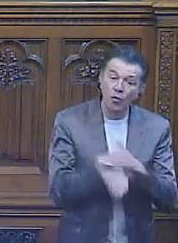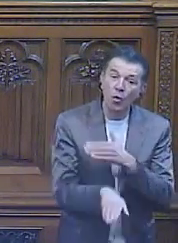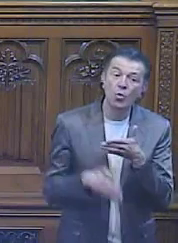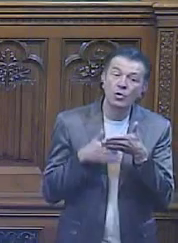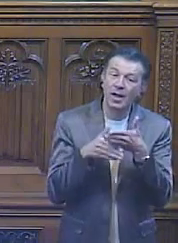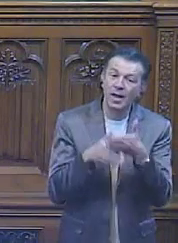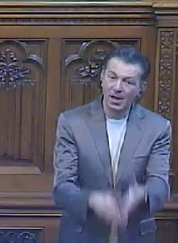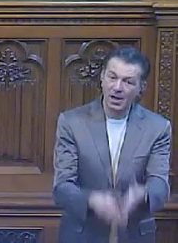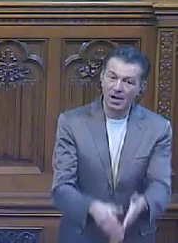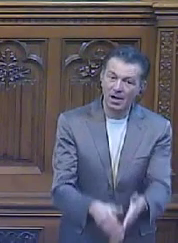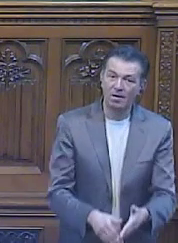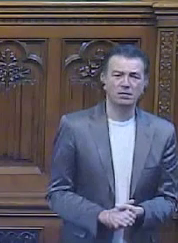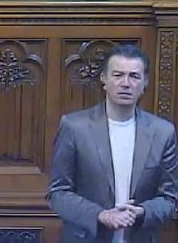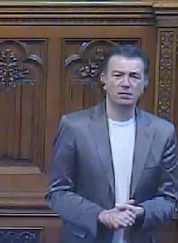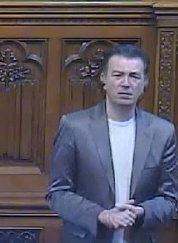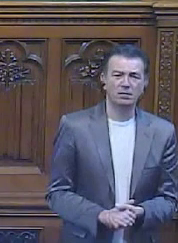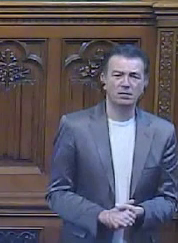Fluchthelferinnen, die Leben retten.